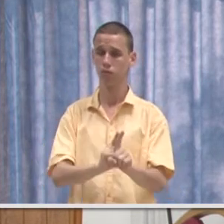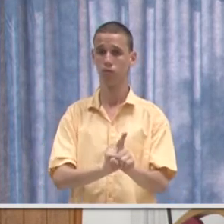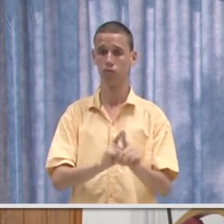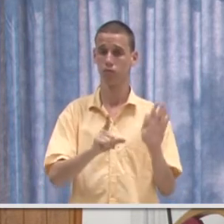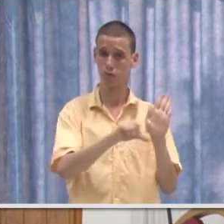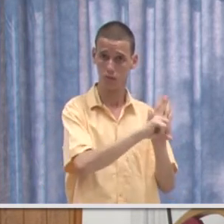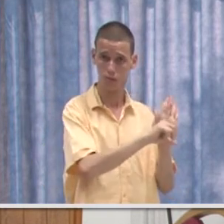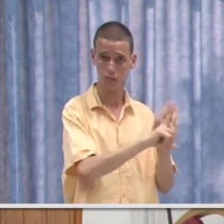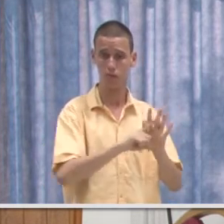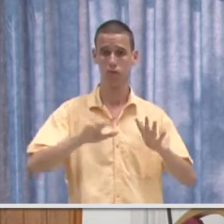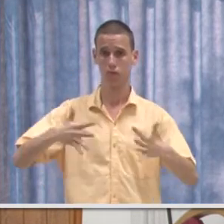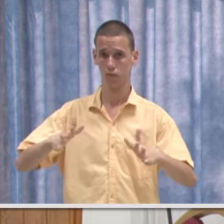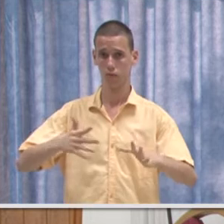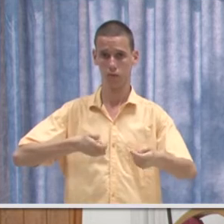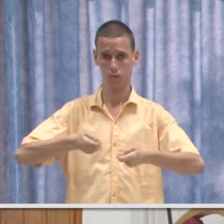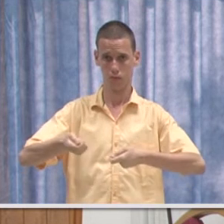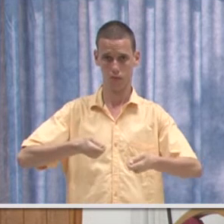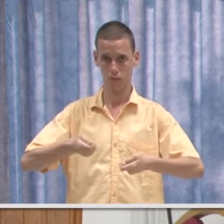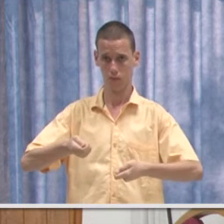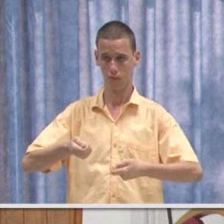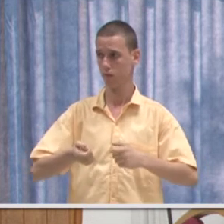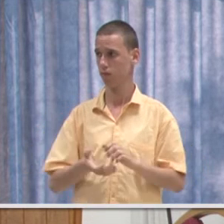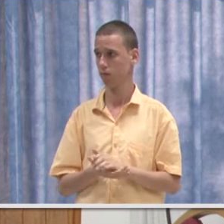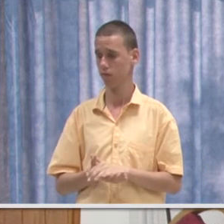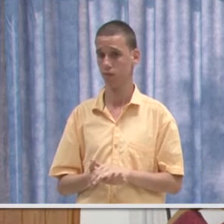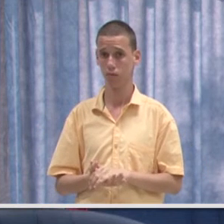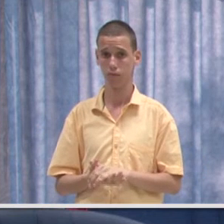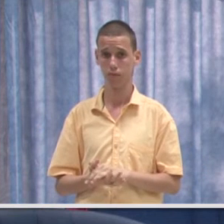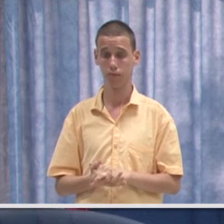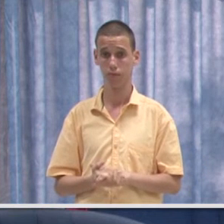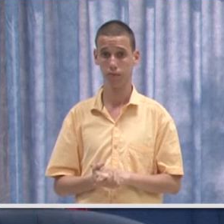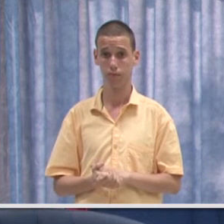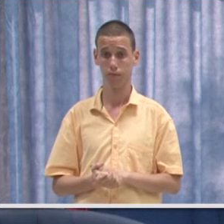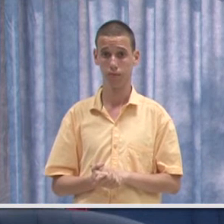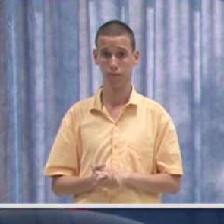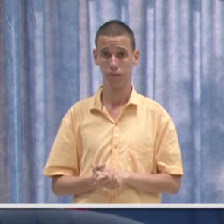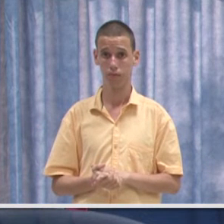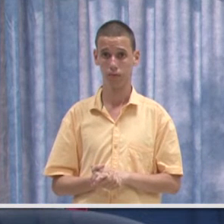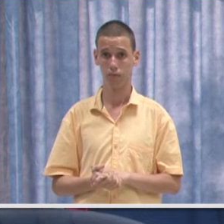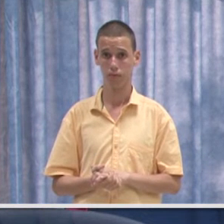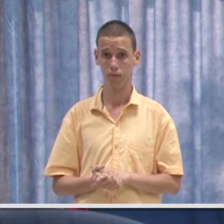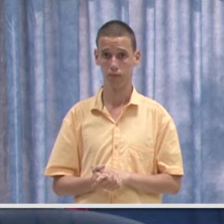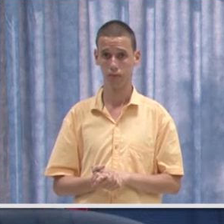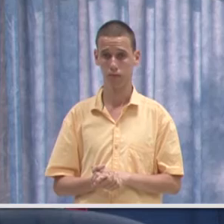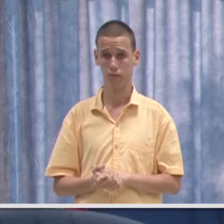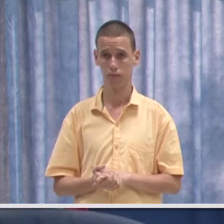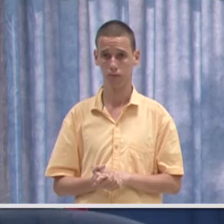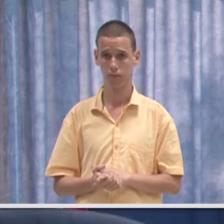Tout ça là, il y a suivre. Yeah. Et pour répondre aux questions, on fait abdication. Je crois que c'est les rois qui abdiquent sur le trône.